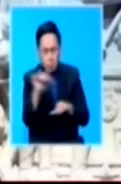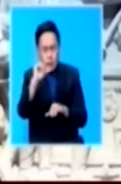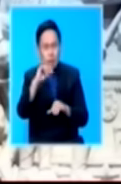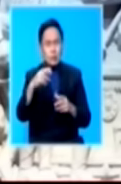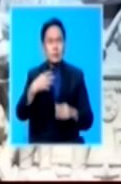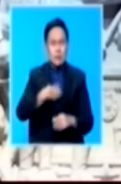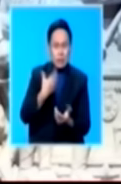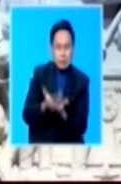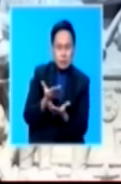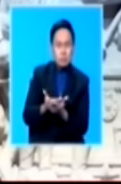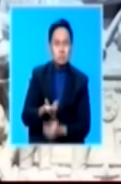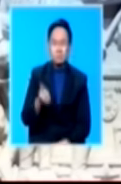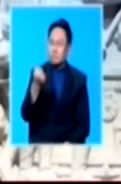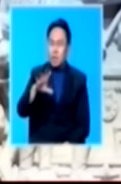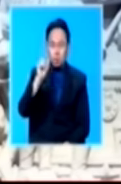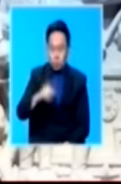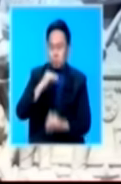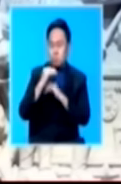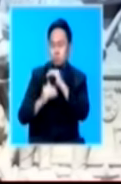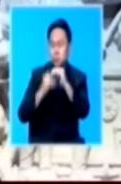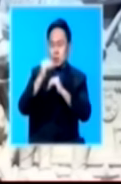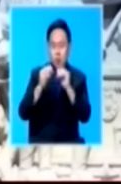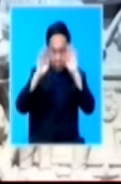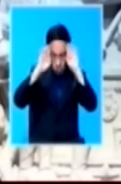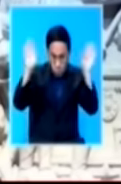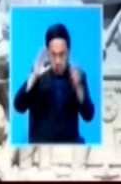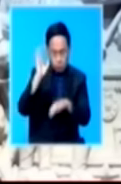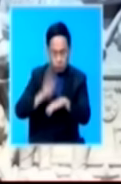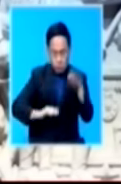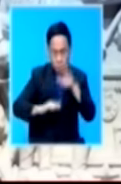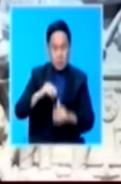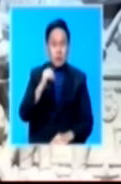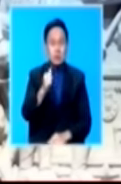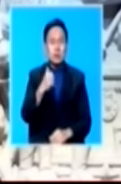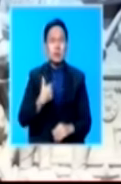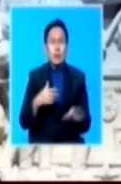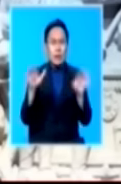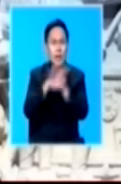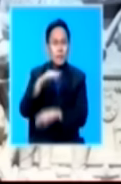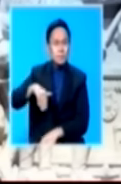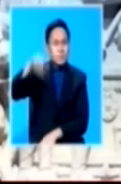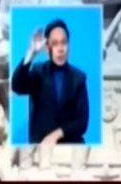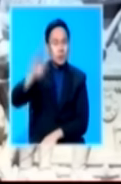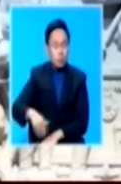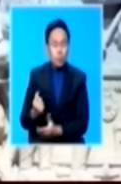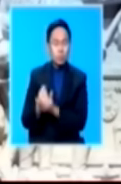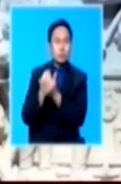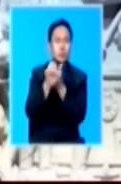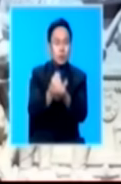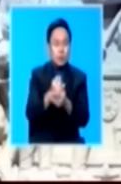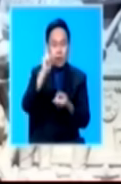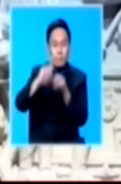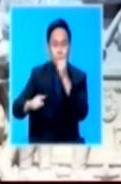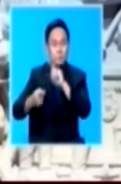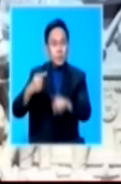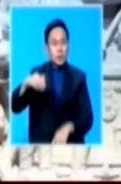องการเงินมันก็เป็นไปไม่ได้ท่านต้องพัฒนาเรียนรู้ก่อนนะครับก็พี่ๆก็จูงน้องนะเพื่อนจูงเพื่อนไปก็แล้วกันนะขนาดใหญ่ก็มาจูงขนาด